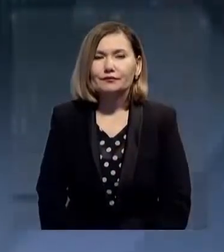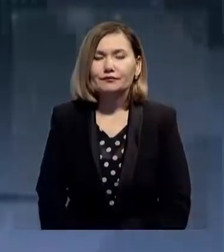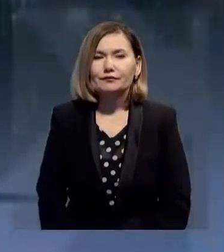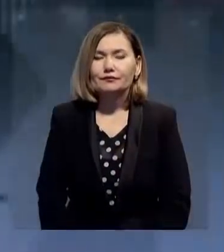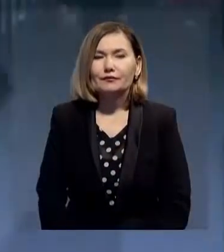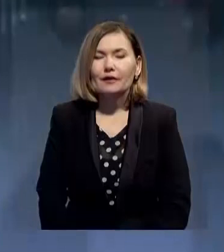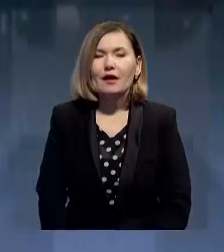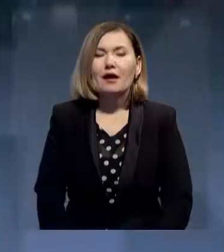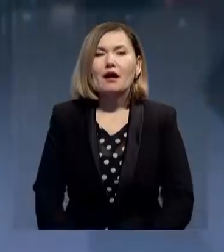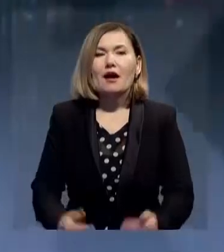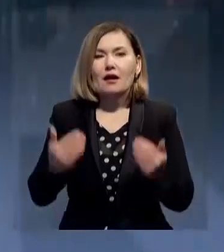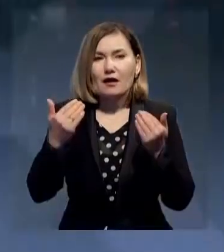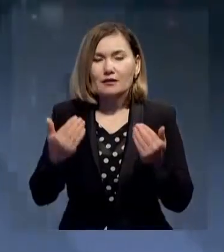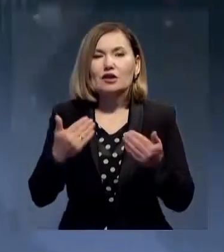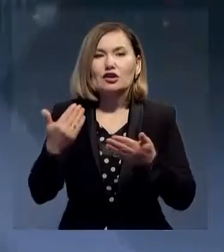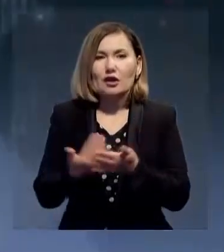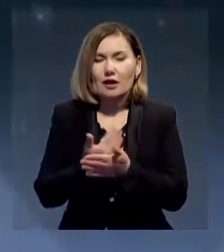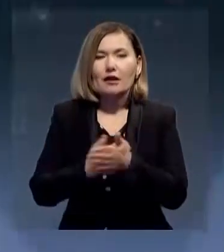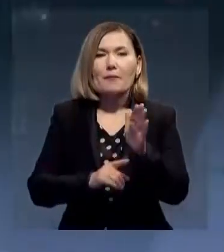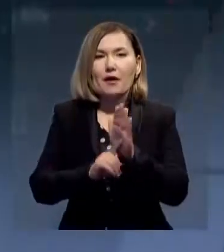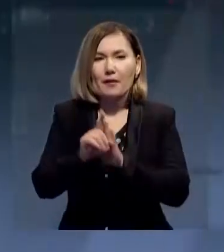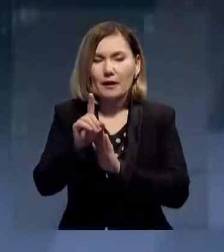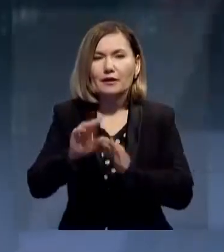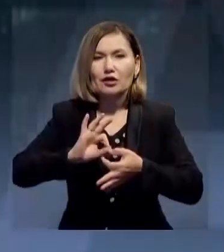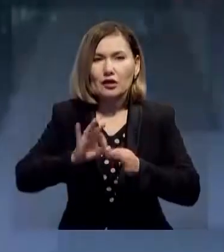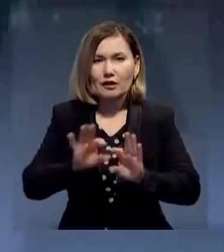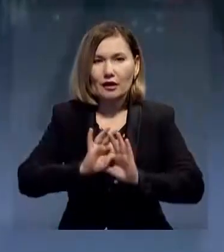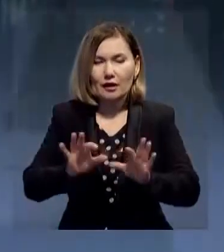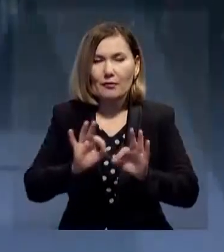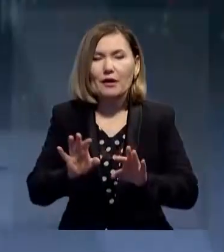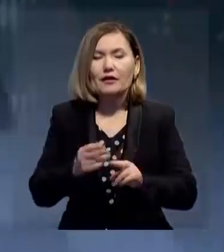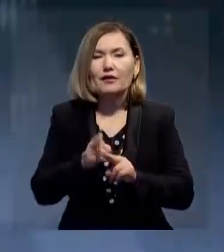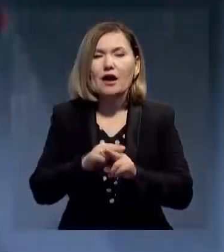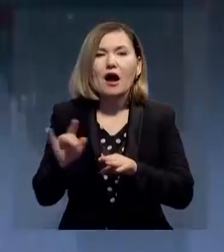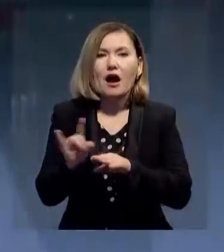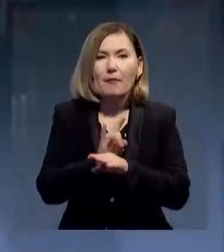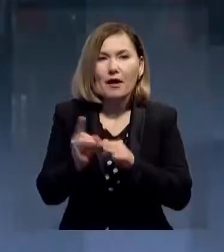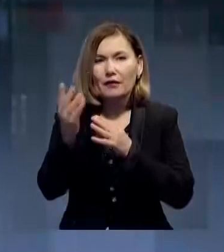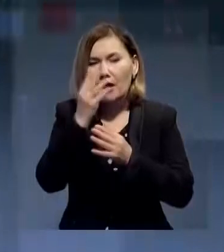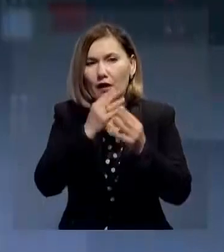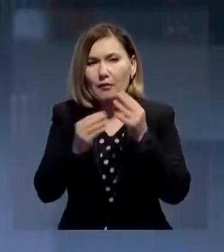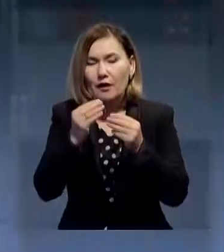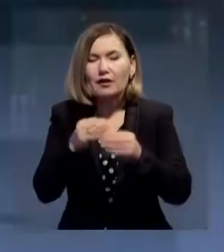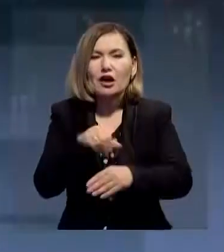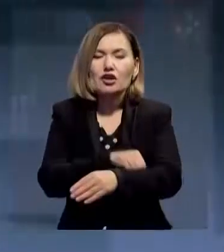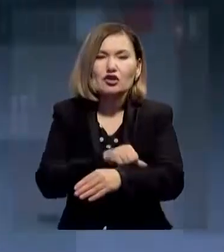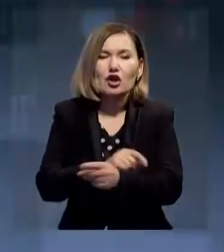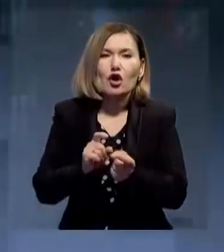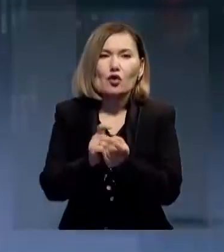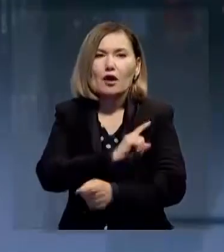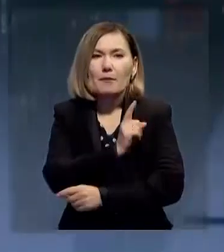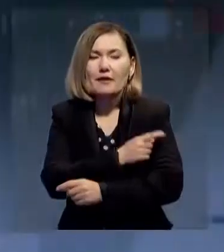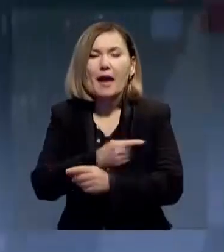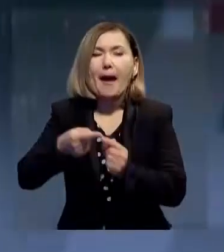Я қымбатты көрермен аңдатпа айтарымыздан қартты енді рет-ретмен тоқталайық. Алаяқтық және есірткімен күрес күшейеді. Бизнеске